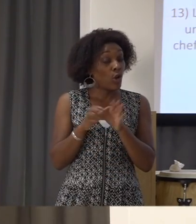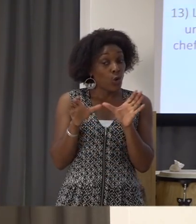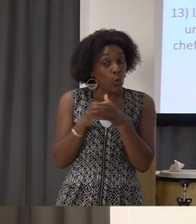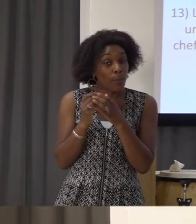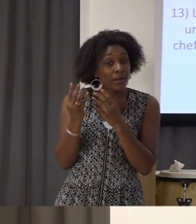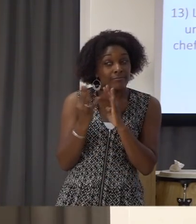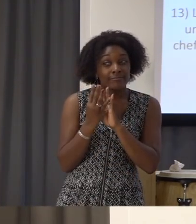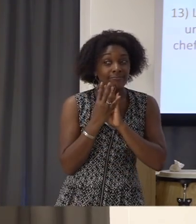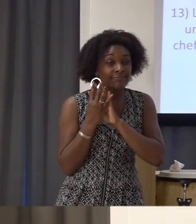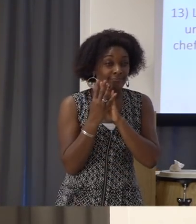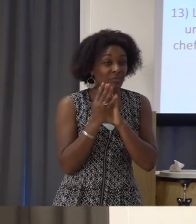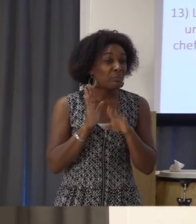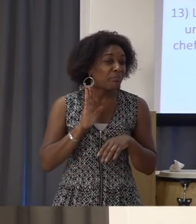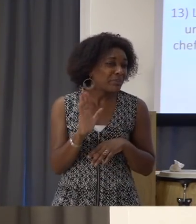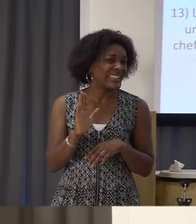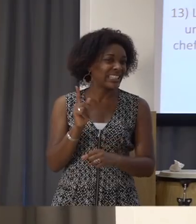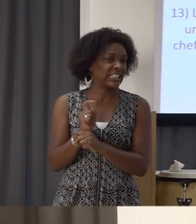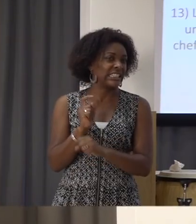d'eux.